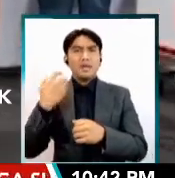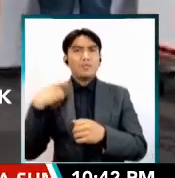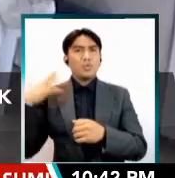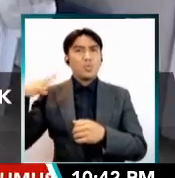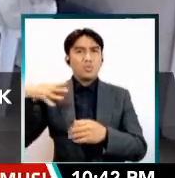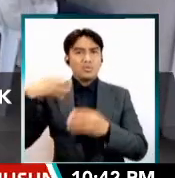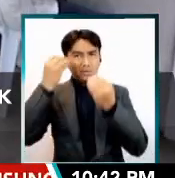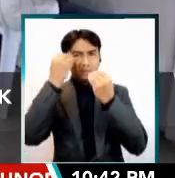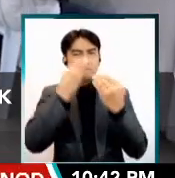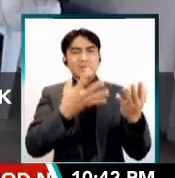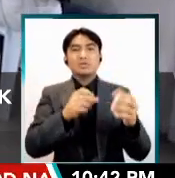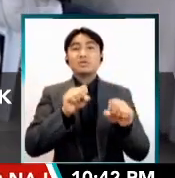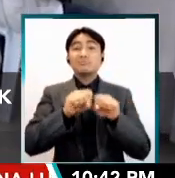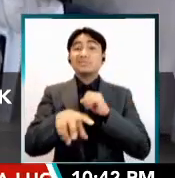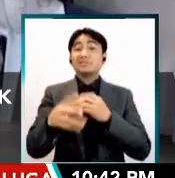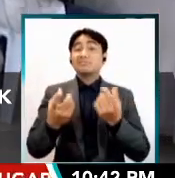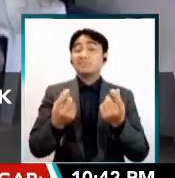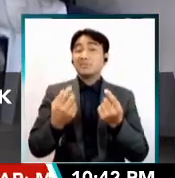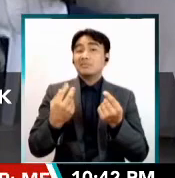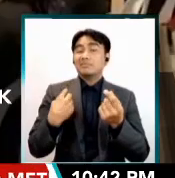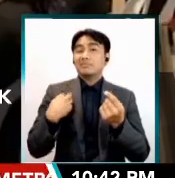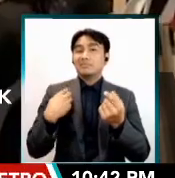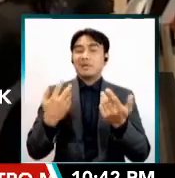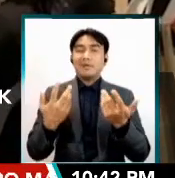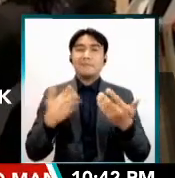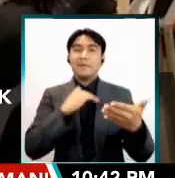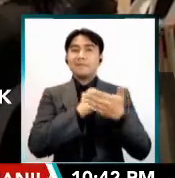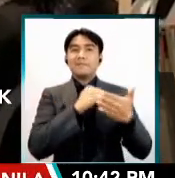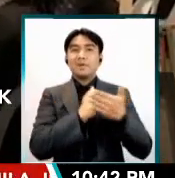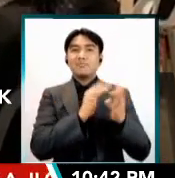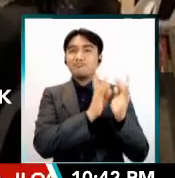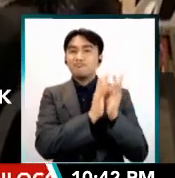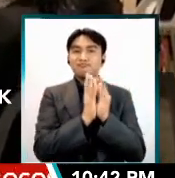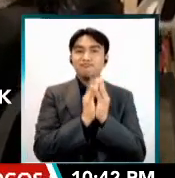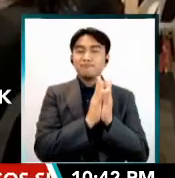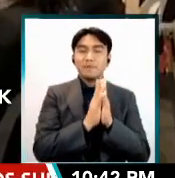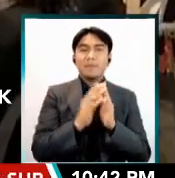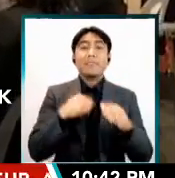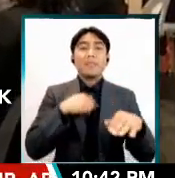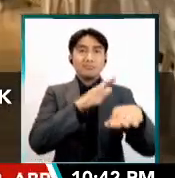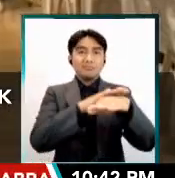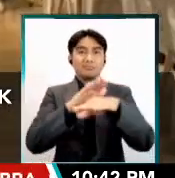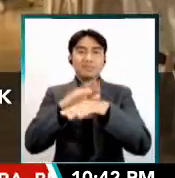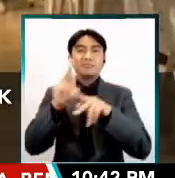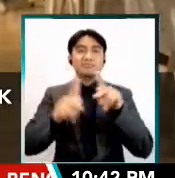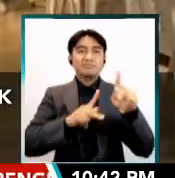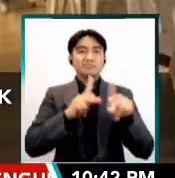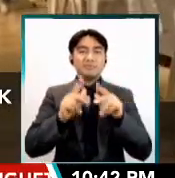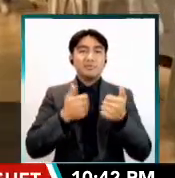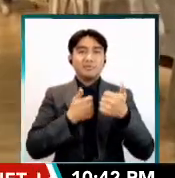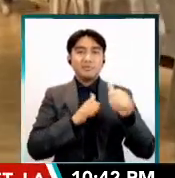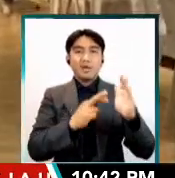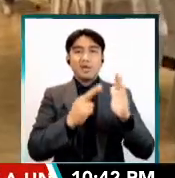siksikan. Dumating naman sa lugar ang mga otoridad para paalalahanan ang mga taong sumunod sa health protocols.